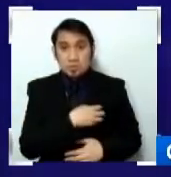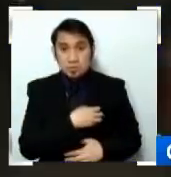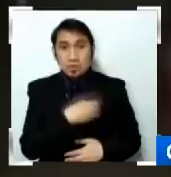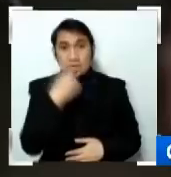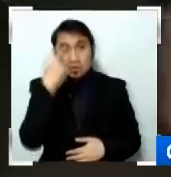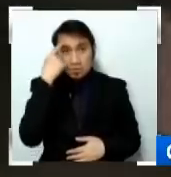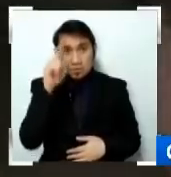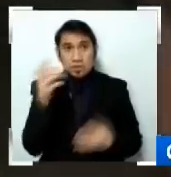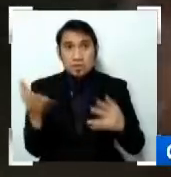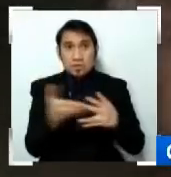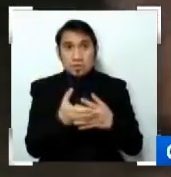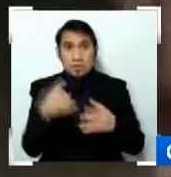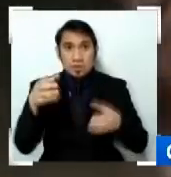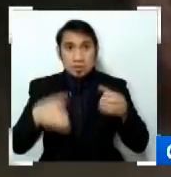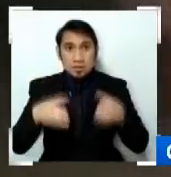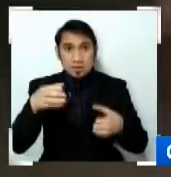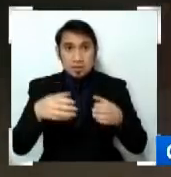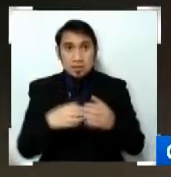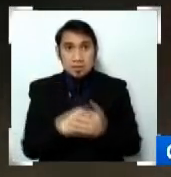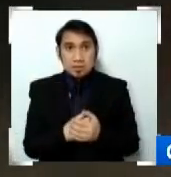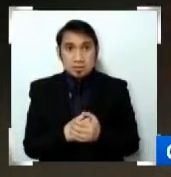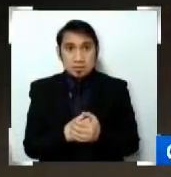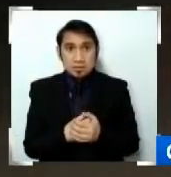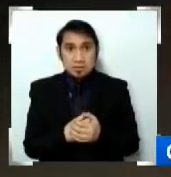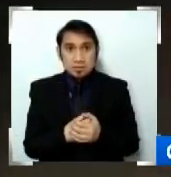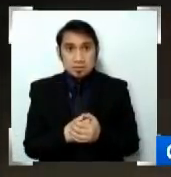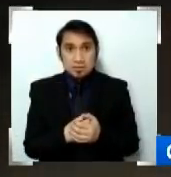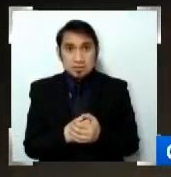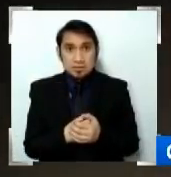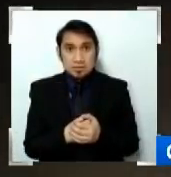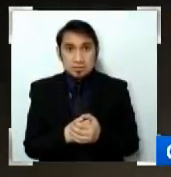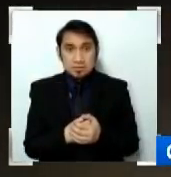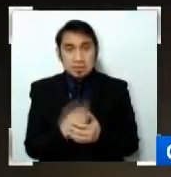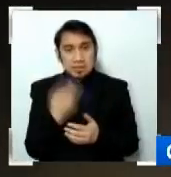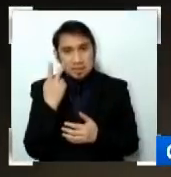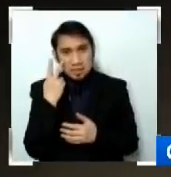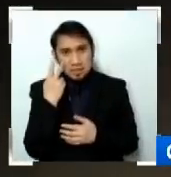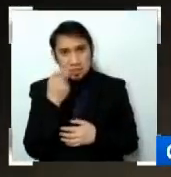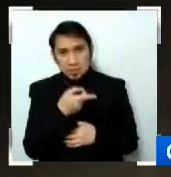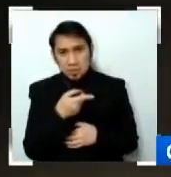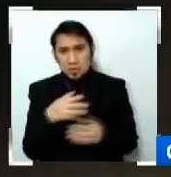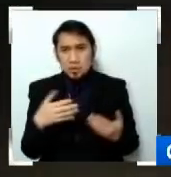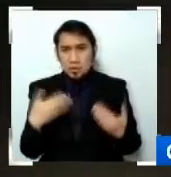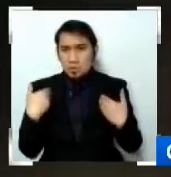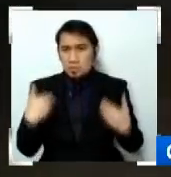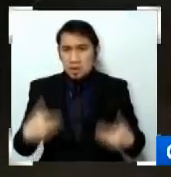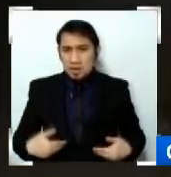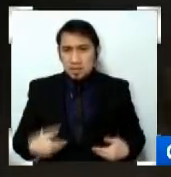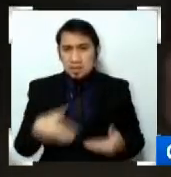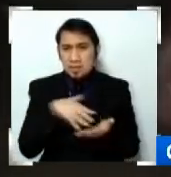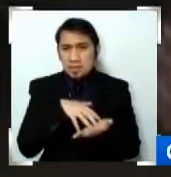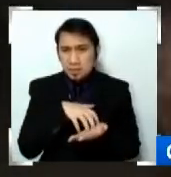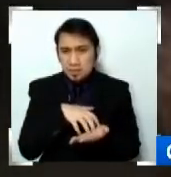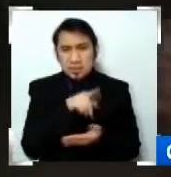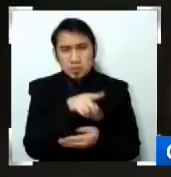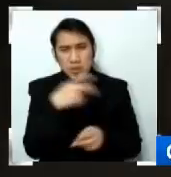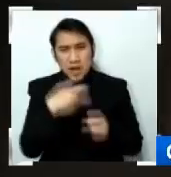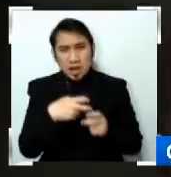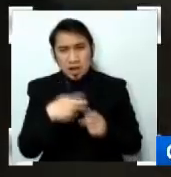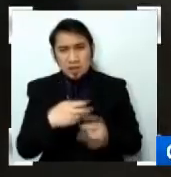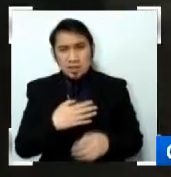kaso. Napansin namin na medyo mahina yung kanyang pangangatawan at nahirapan sa huminga. Pinadala namin siya